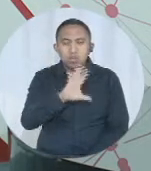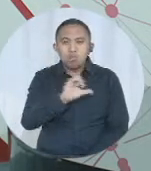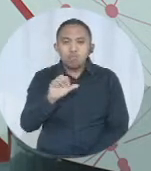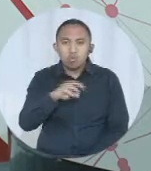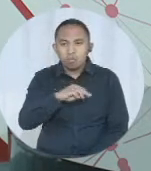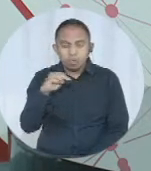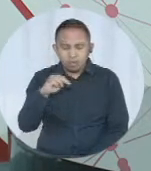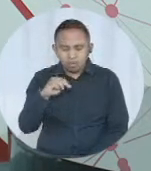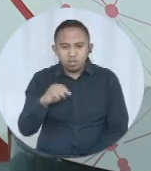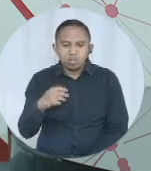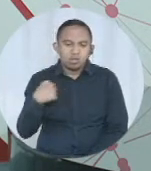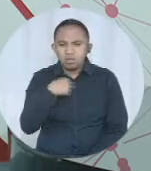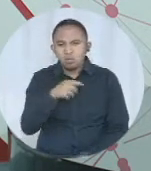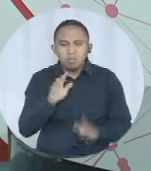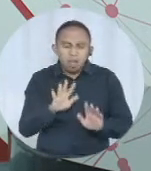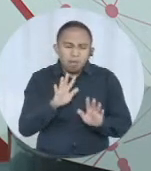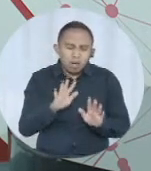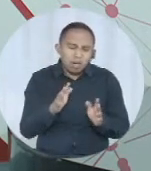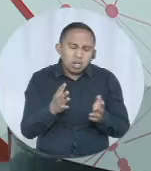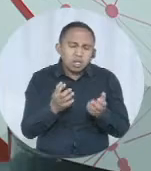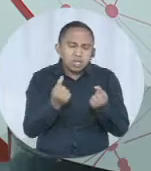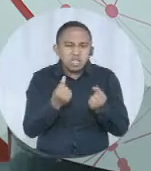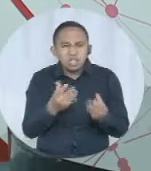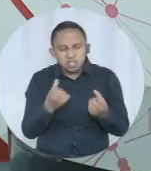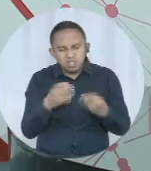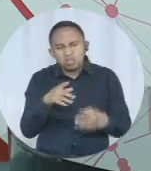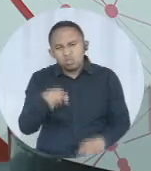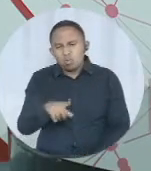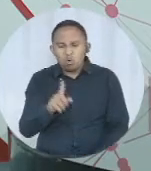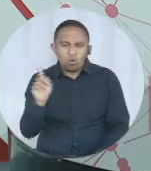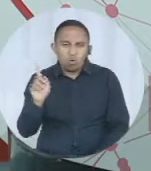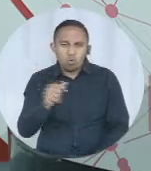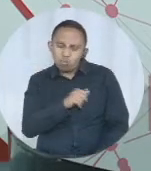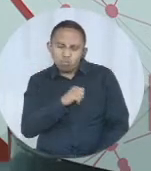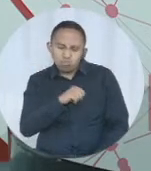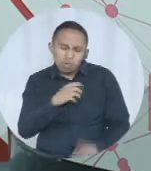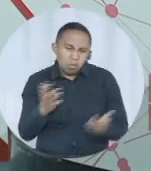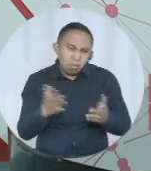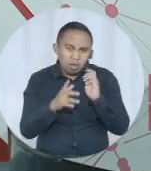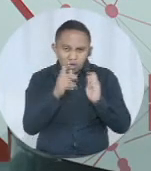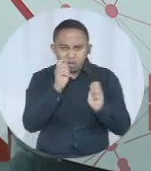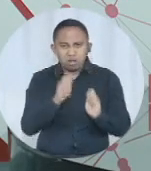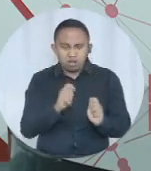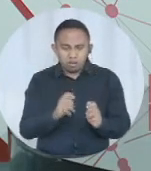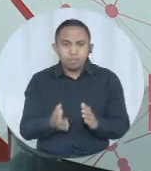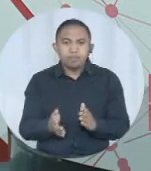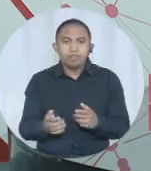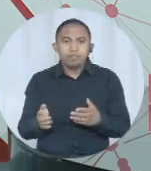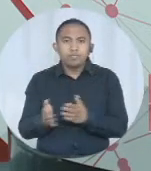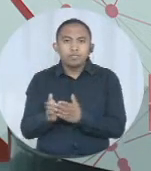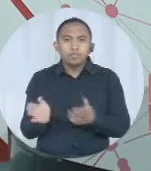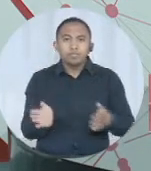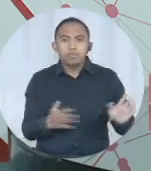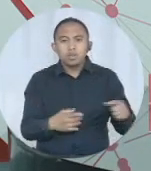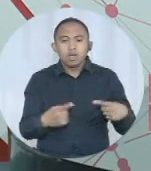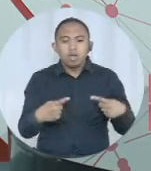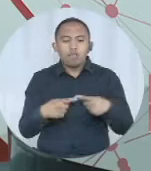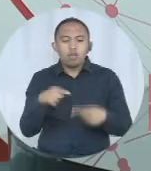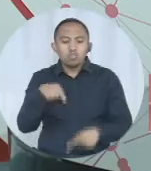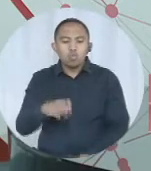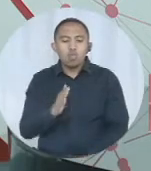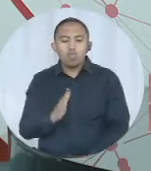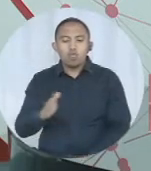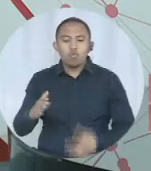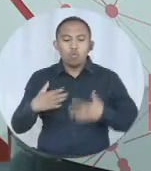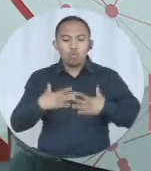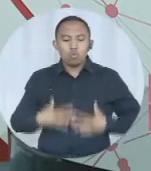2023. Fandrasantsika kely izay taremarika izay satria io mpanomanana izay ny mpanao gazetinay eo ambadimbadika ao fa andeha resaka vaovao ara-toekarena aloha isika ny